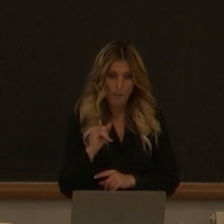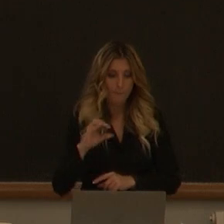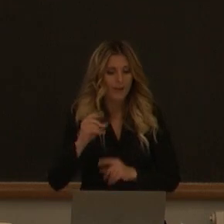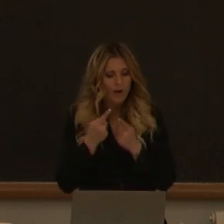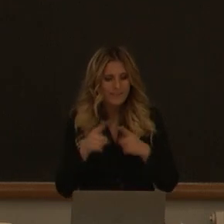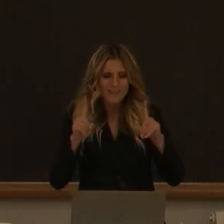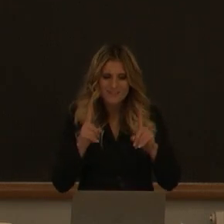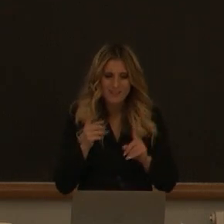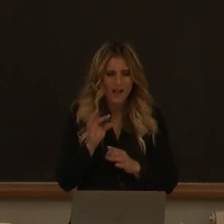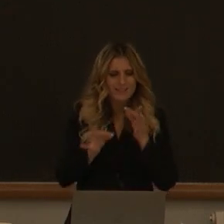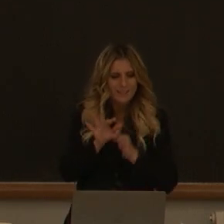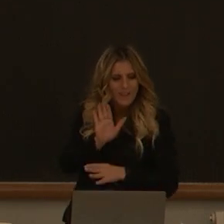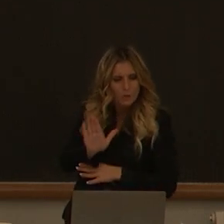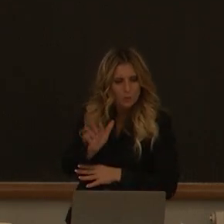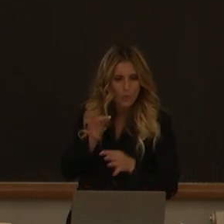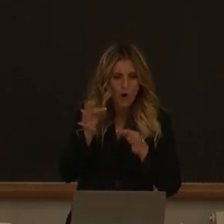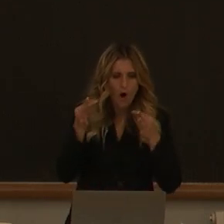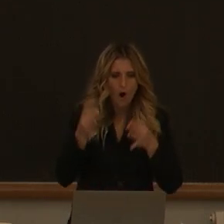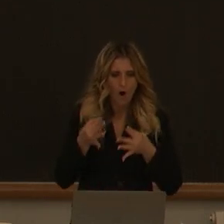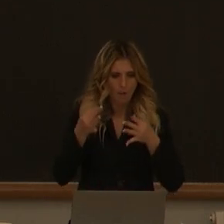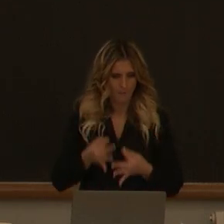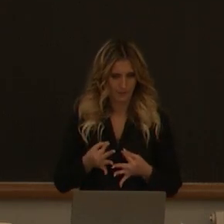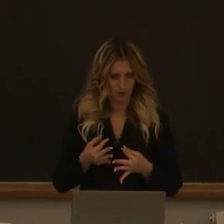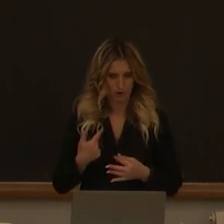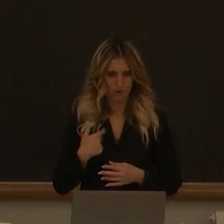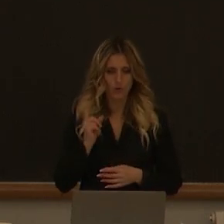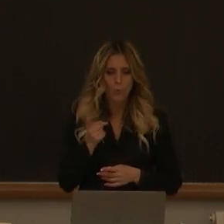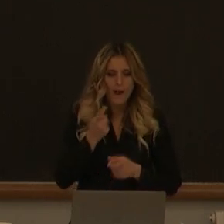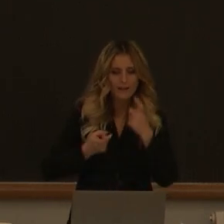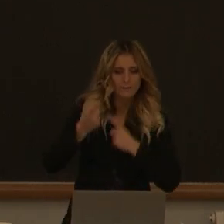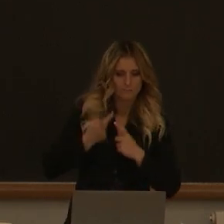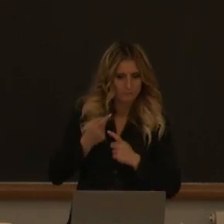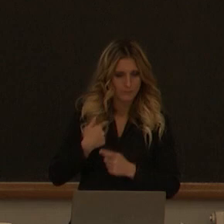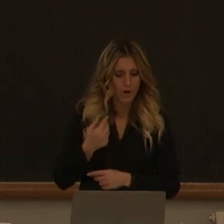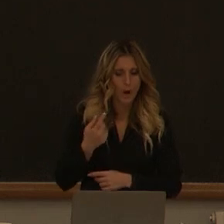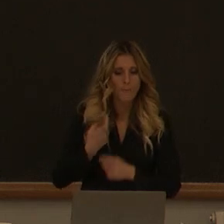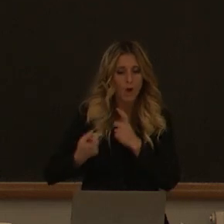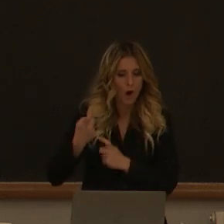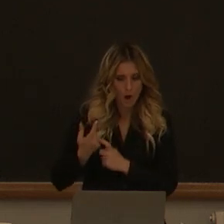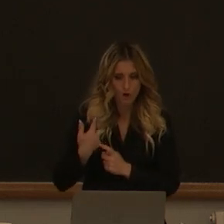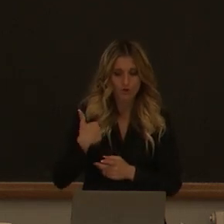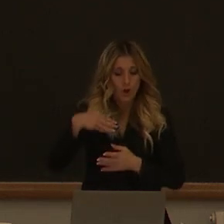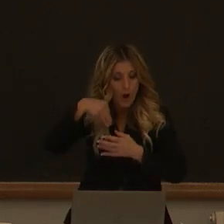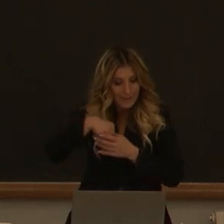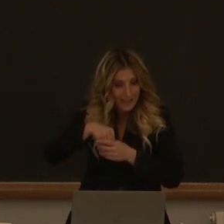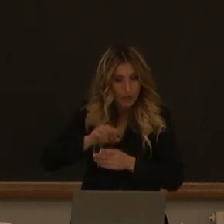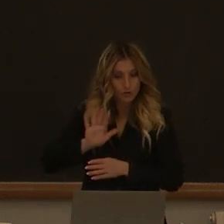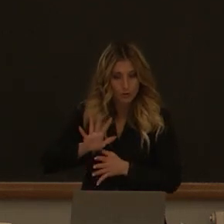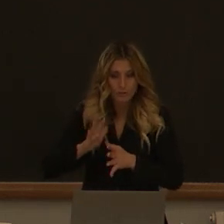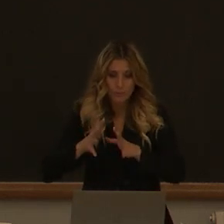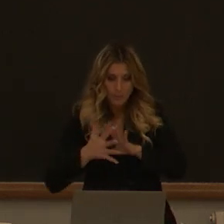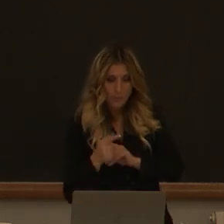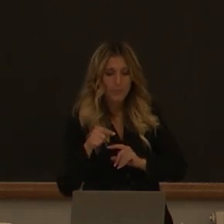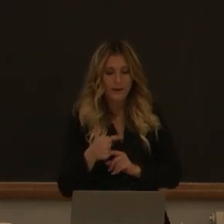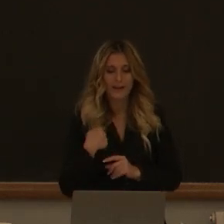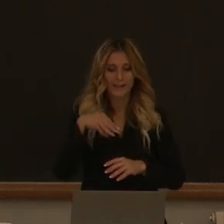suo significato originario, ovvero quello di diversità biologica, della varietà degli organismi viventi nei